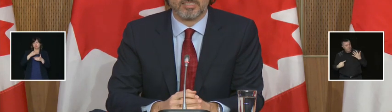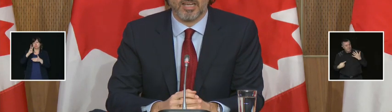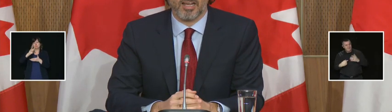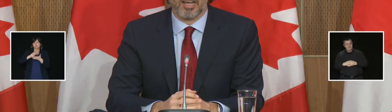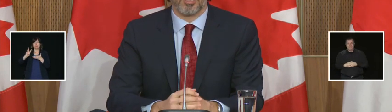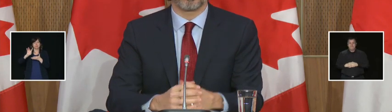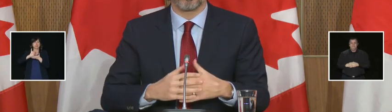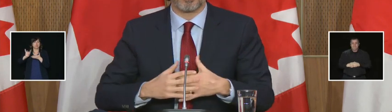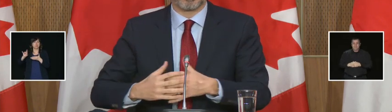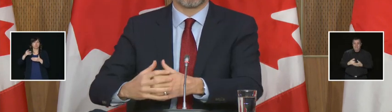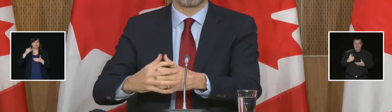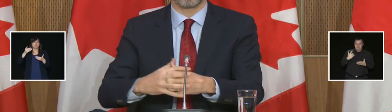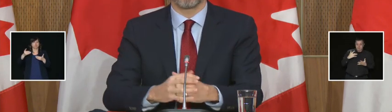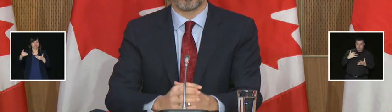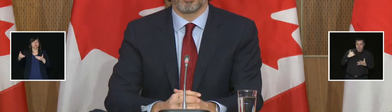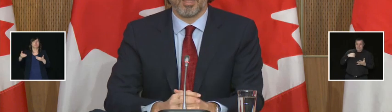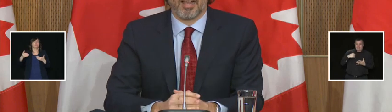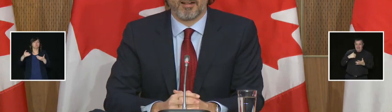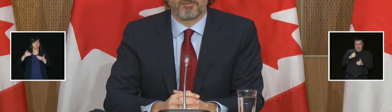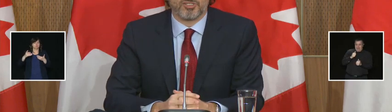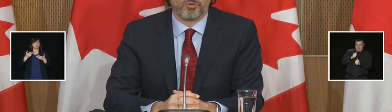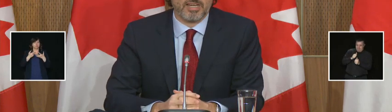a à